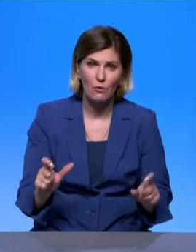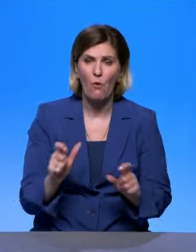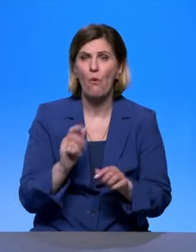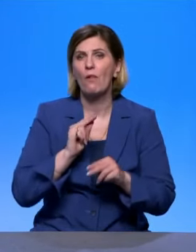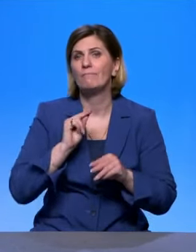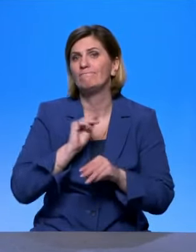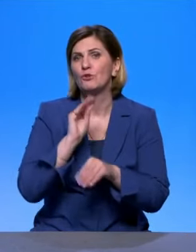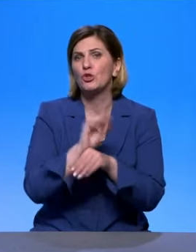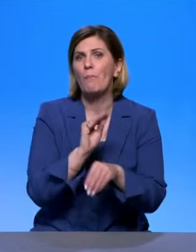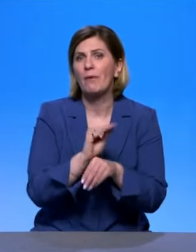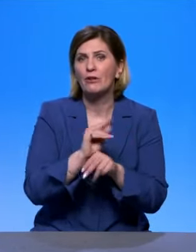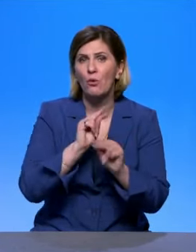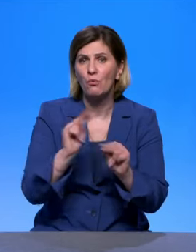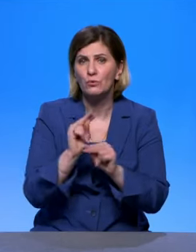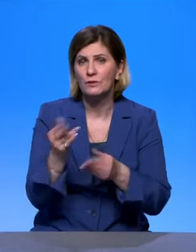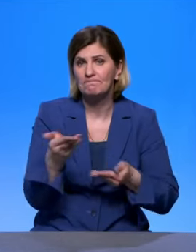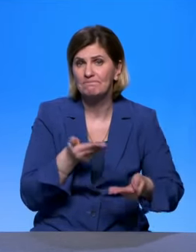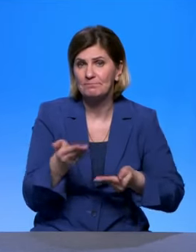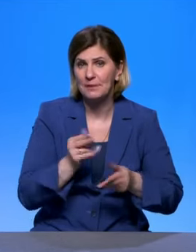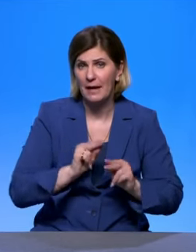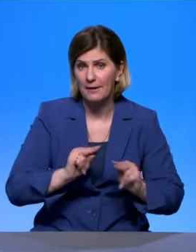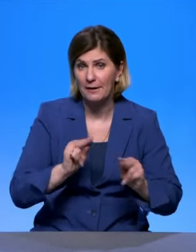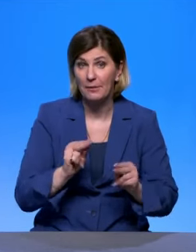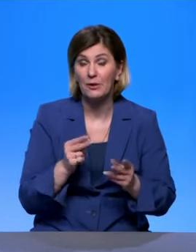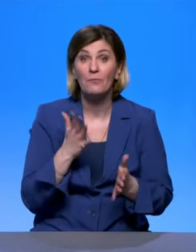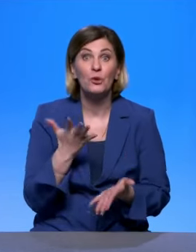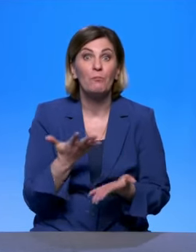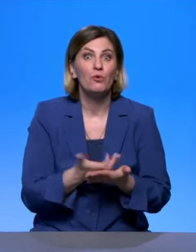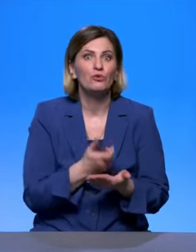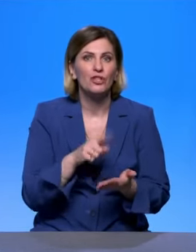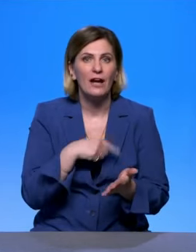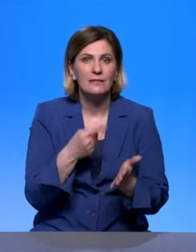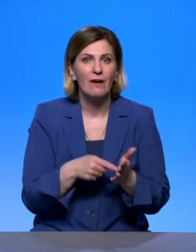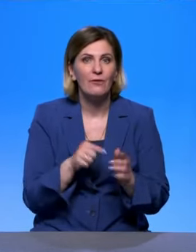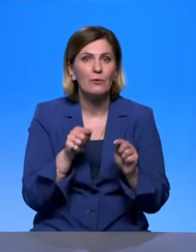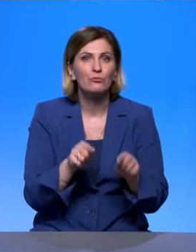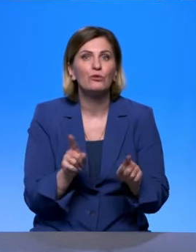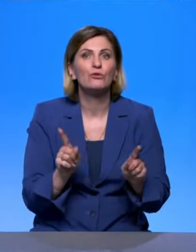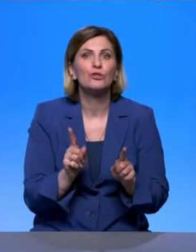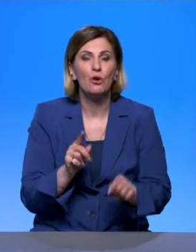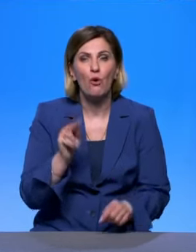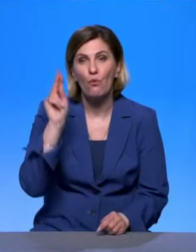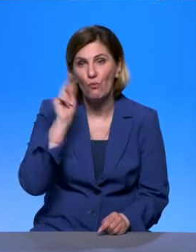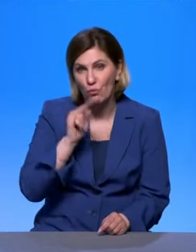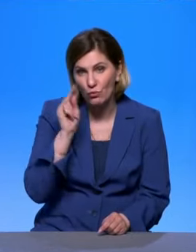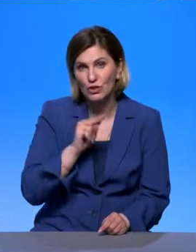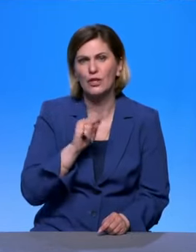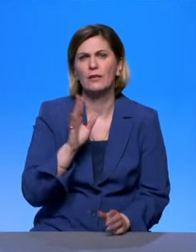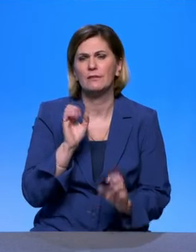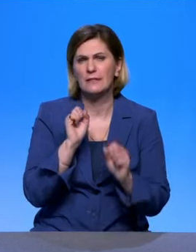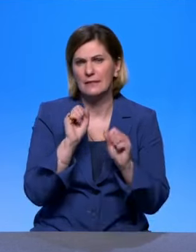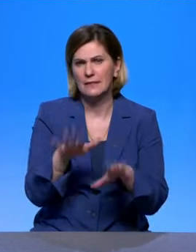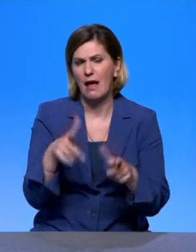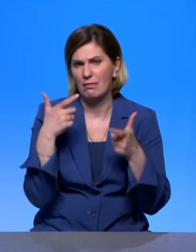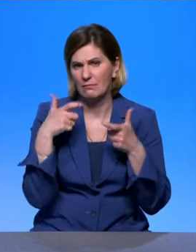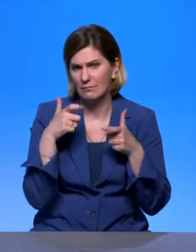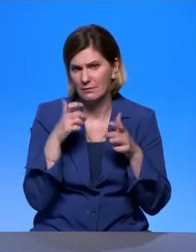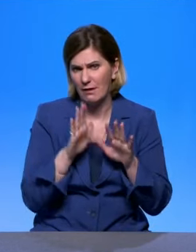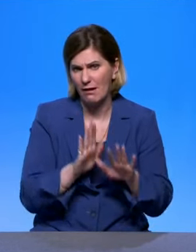этом как-то с вами недавно здесь говорили. То есть вопрос в том, что ладно бы бог с ним, учился и учился, сдал ЕГЭ и так далее.